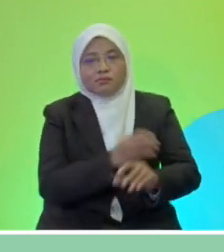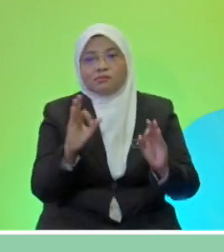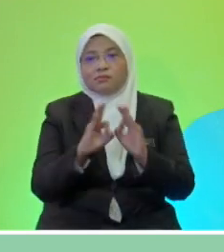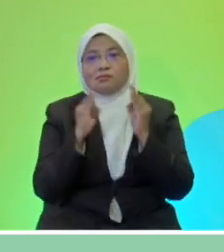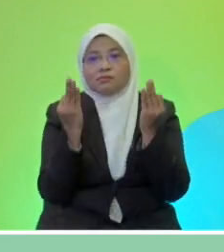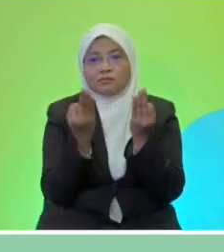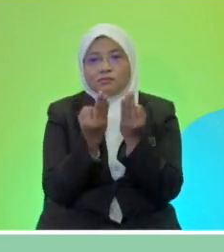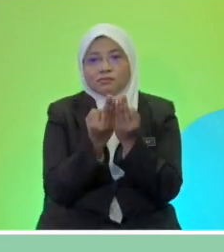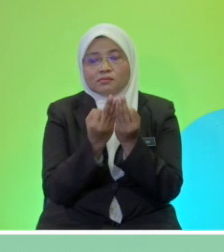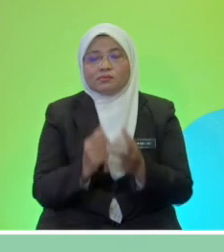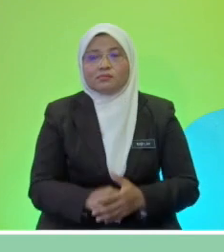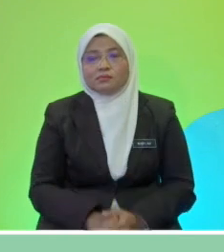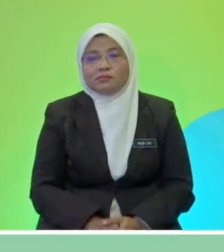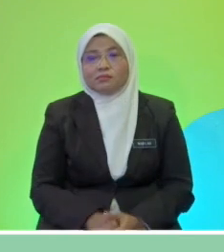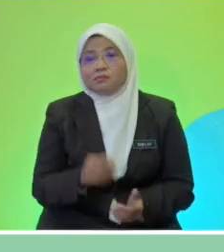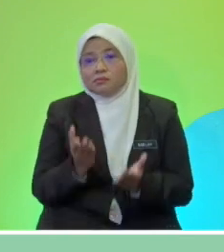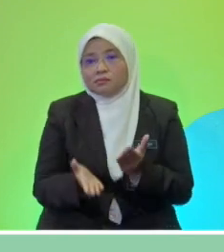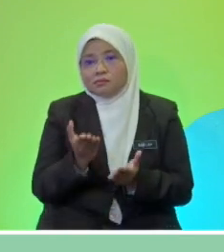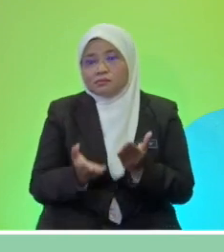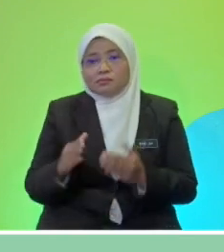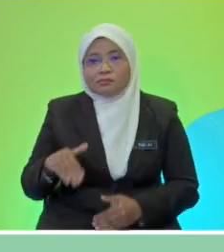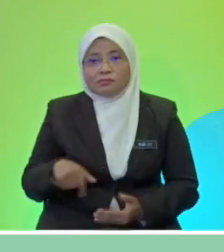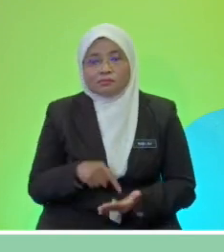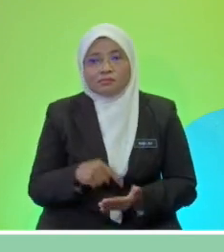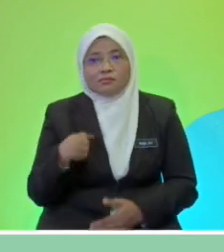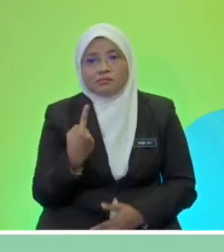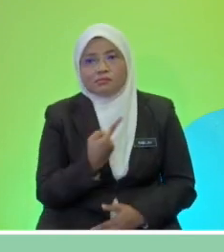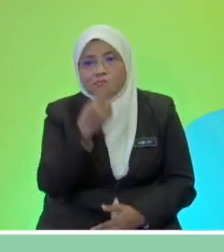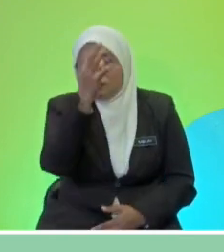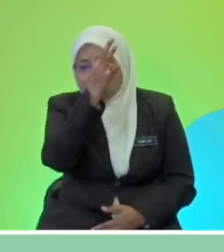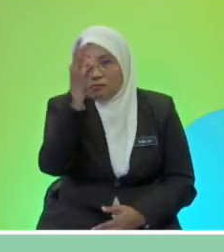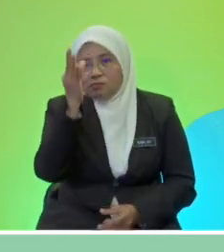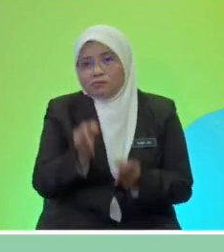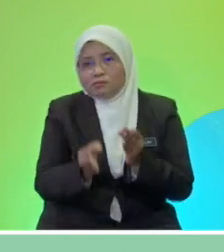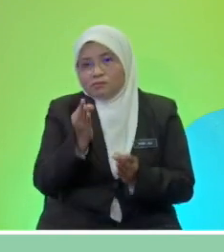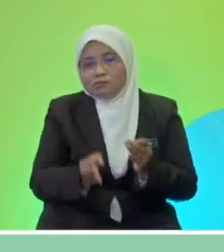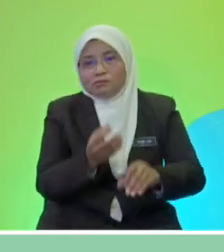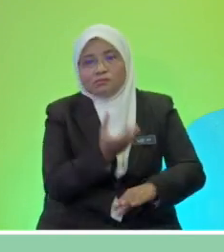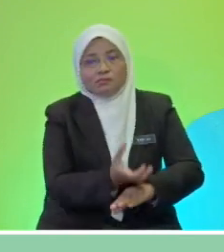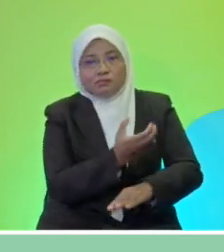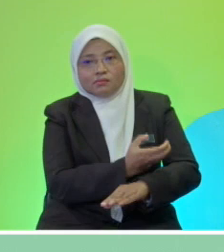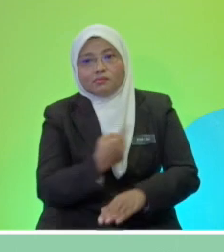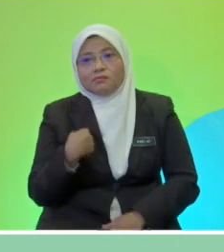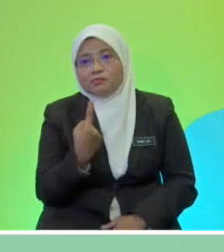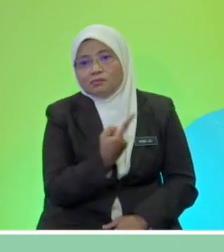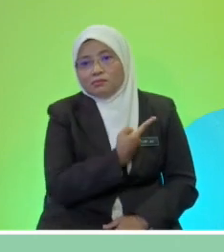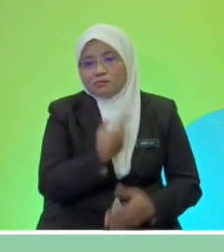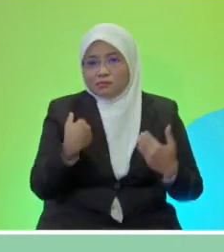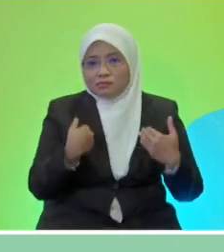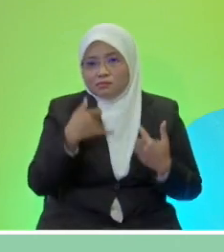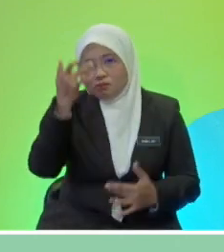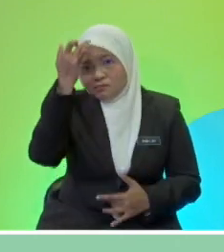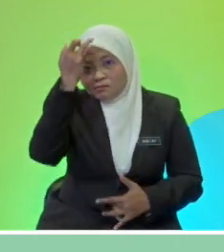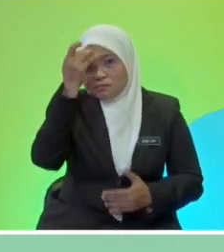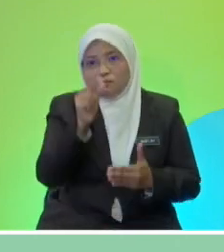sejarahnya yang kita tahu bahwa mungkin kita sebelumnya kita tahu keturunan kita ada penyakit gangguan genetik ataupun penyakit penyakit